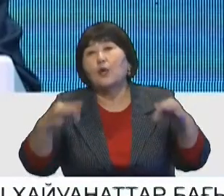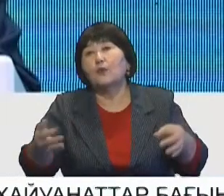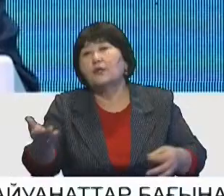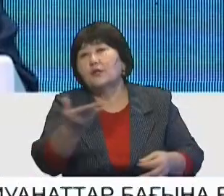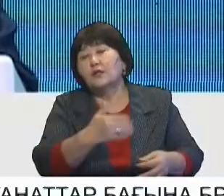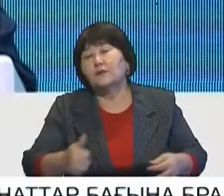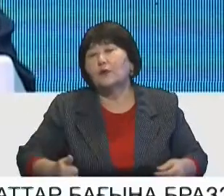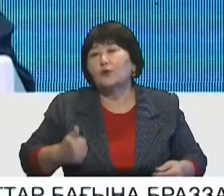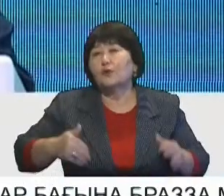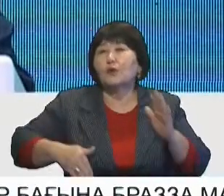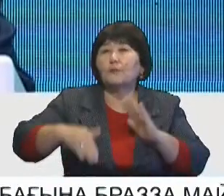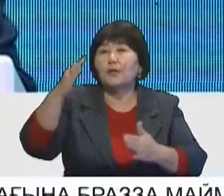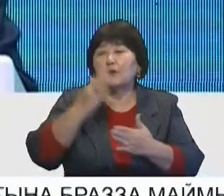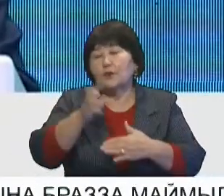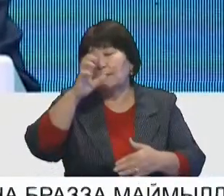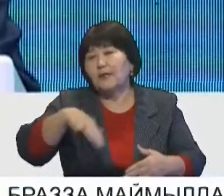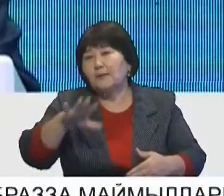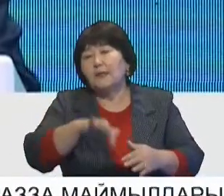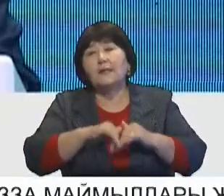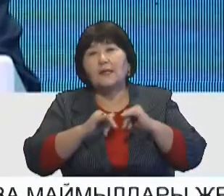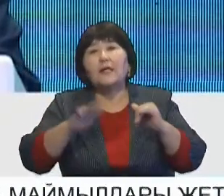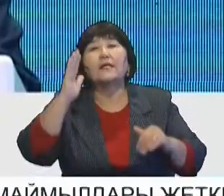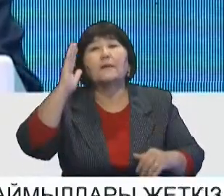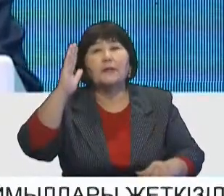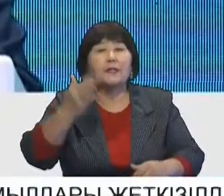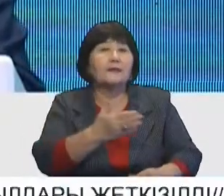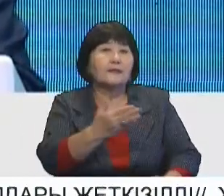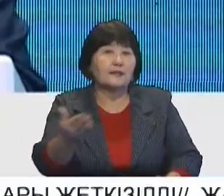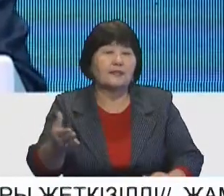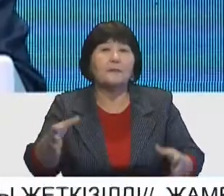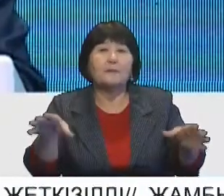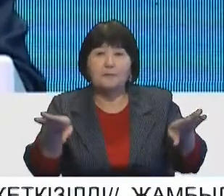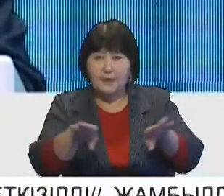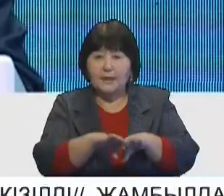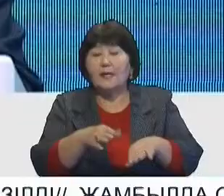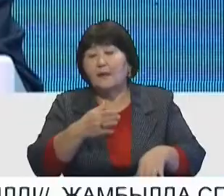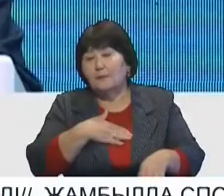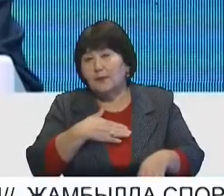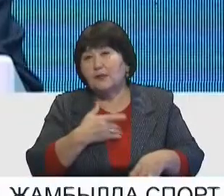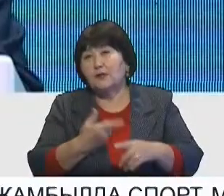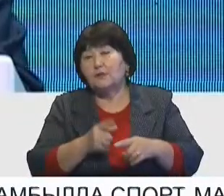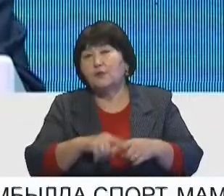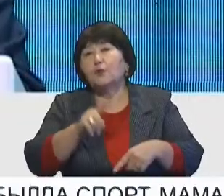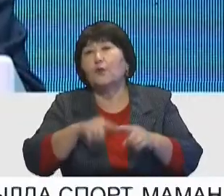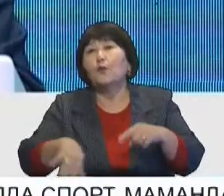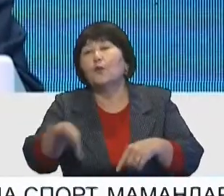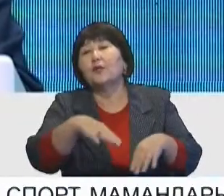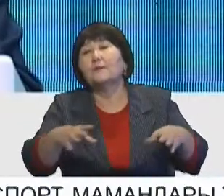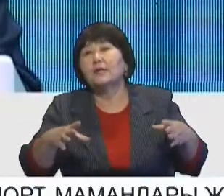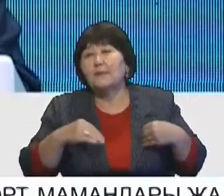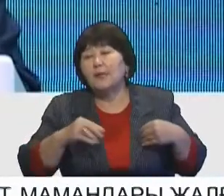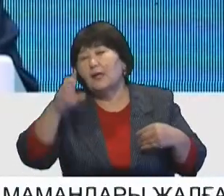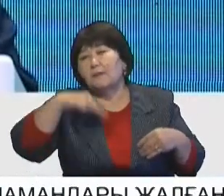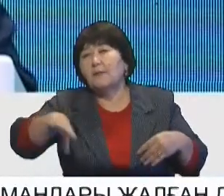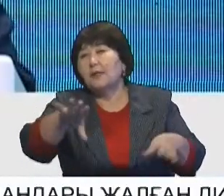тәуелсіздігіміздің тұғырын биік ұстап, мемлекетімізді нығайта берейік. Сіздермен бірге біздің отанымыз да бір, мемлекетіміз